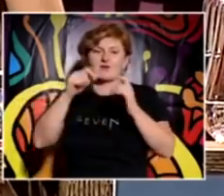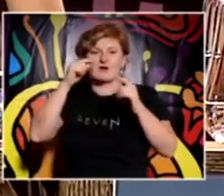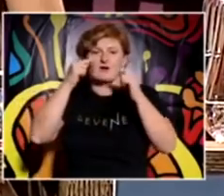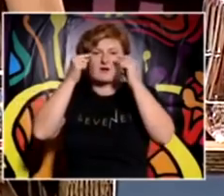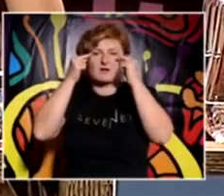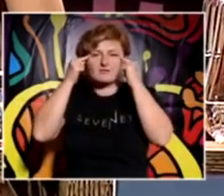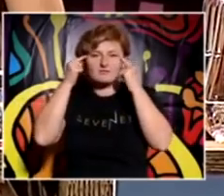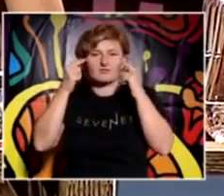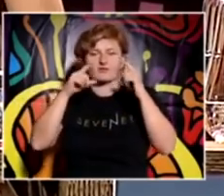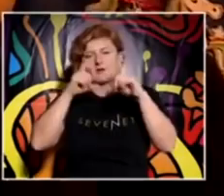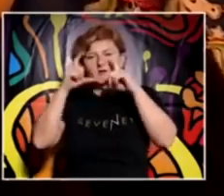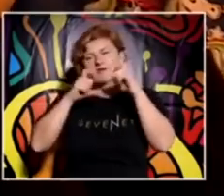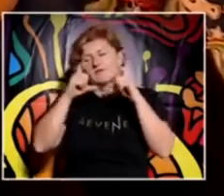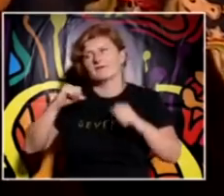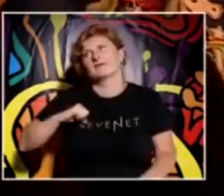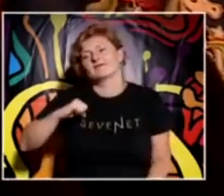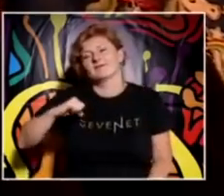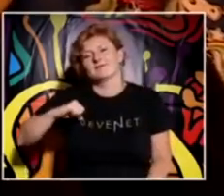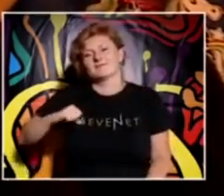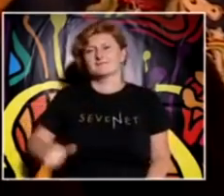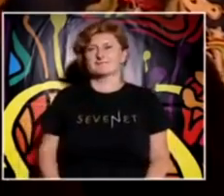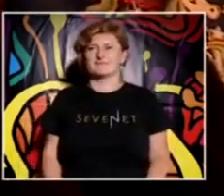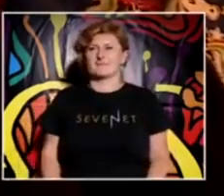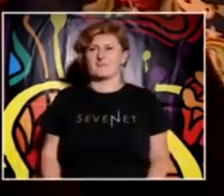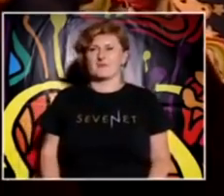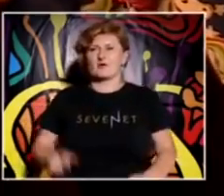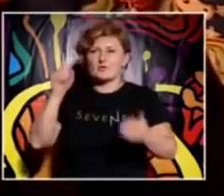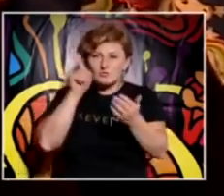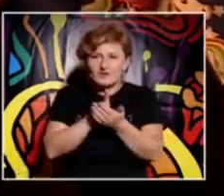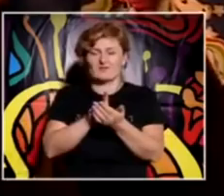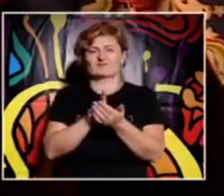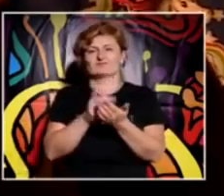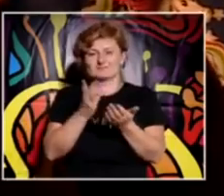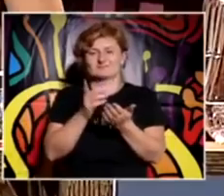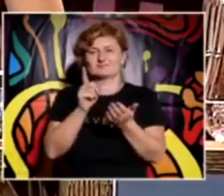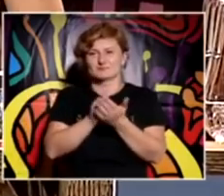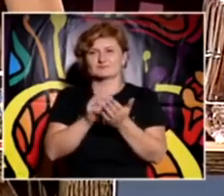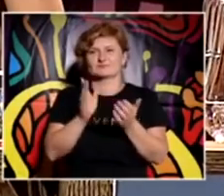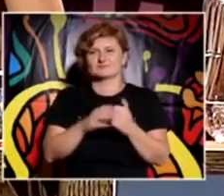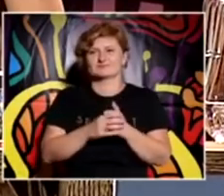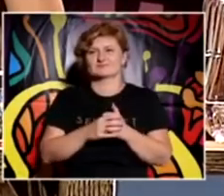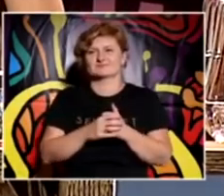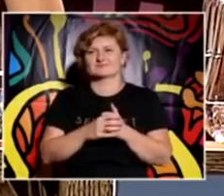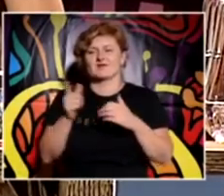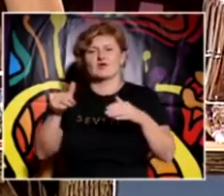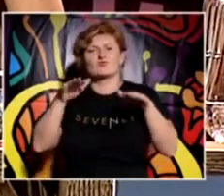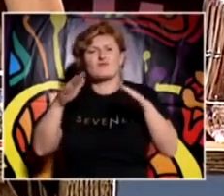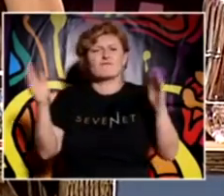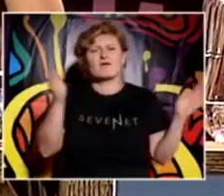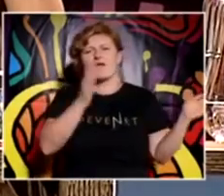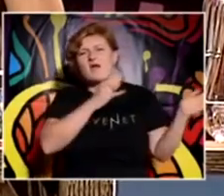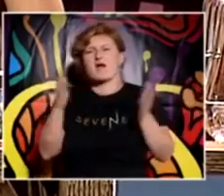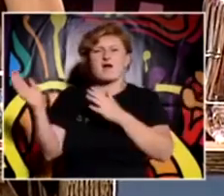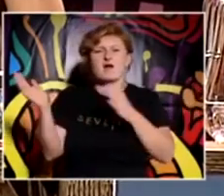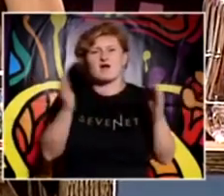każdy musiał zrobić sobie zdjęcie. W końcu nam się udało. Oczywiście tam bardzo, bardzo duże wiatry bywają,